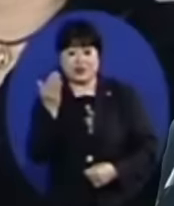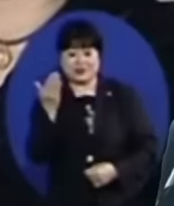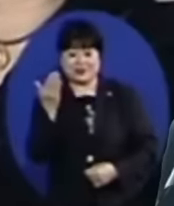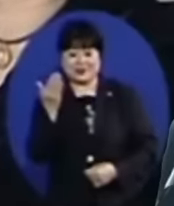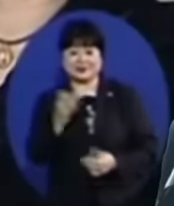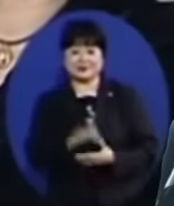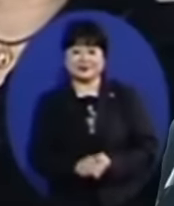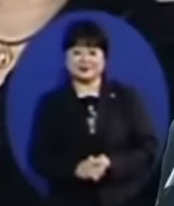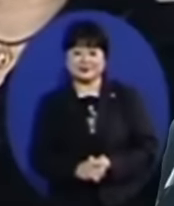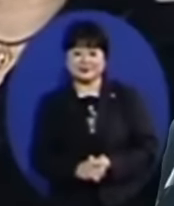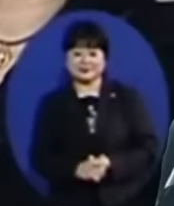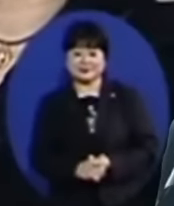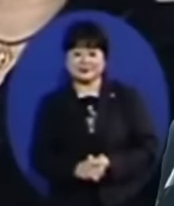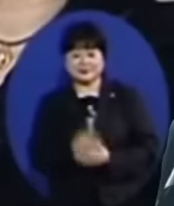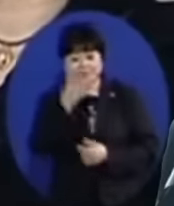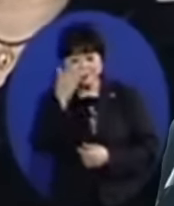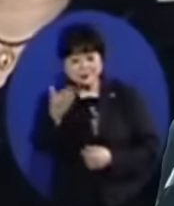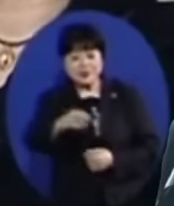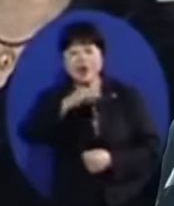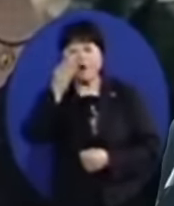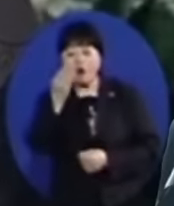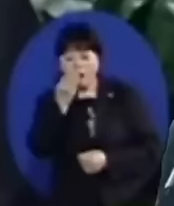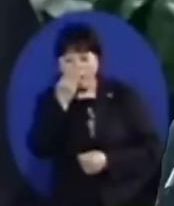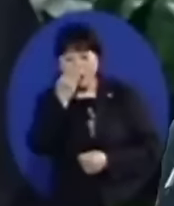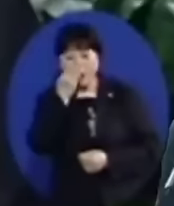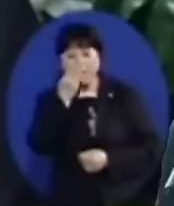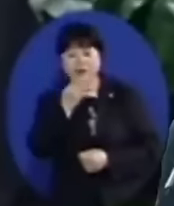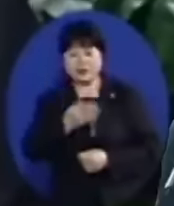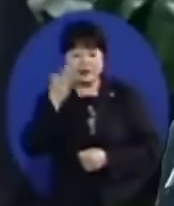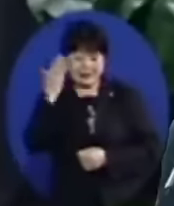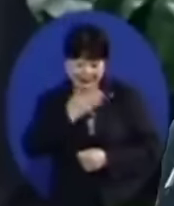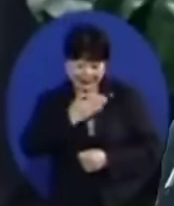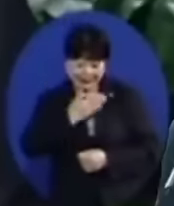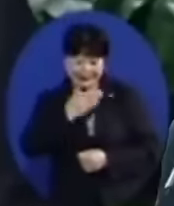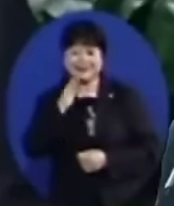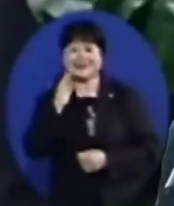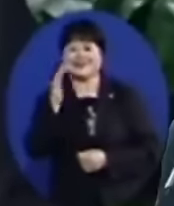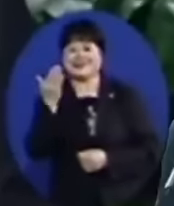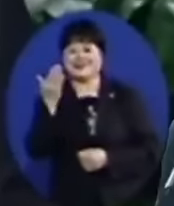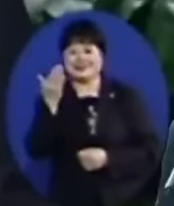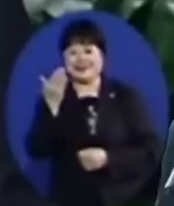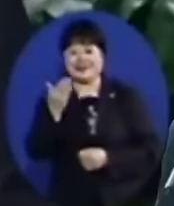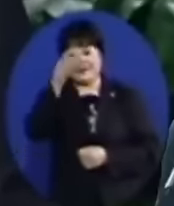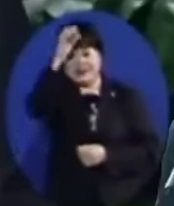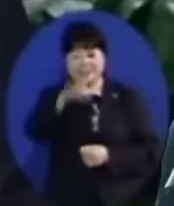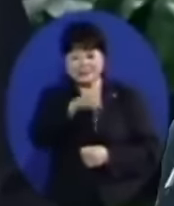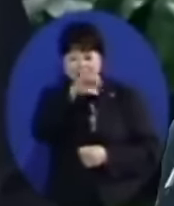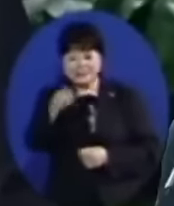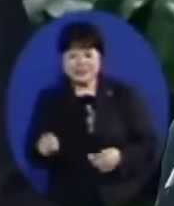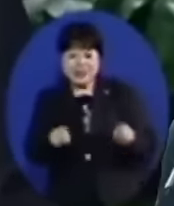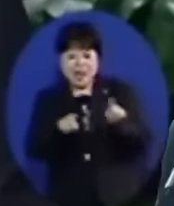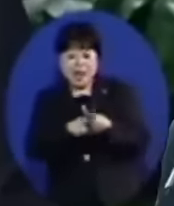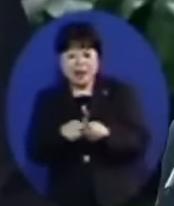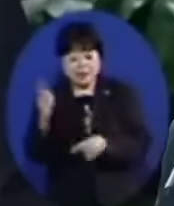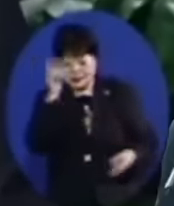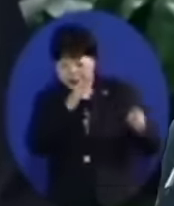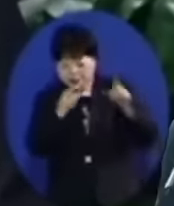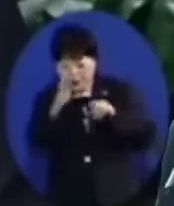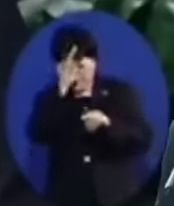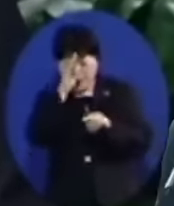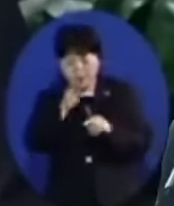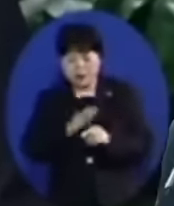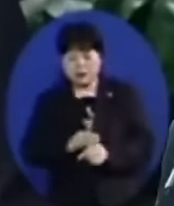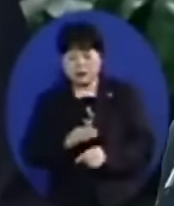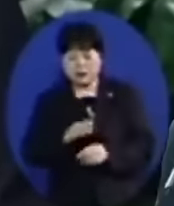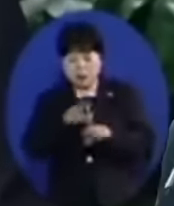것입니다. 여러분은 거룩하고 성결한 사람이 되는 것입니다. 십자가에서 같이 채찍에 맞음으로 병을 다